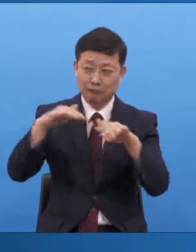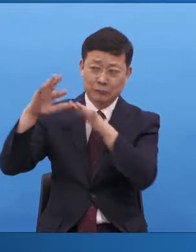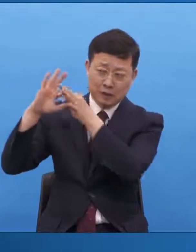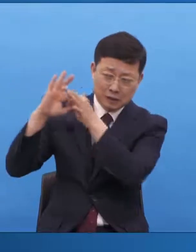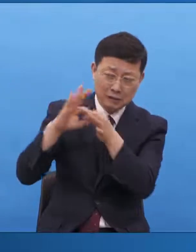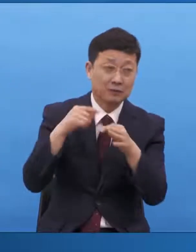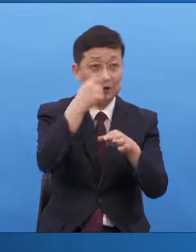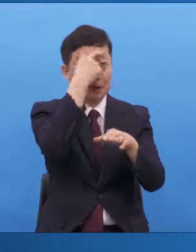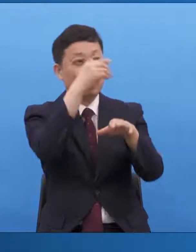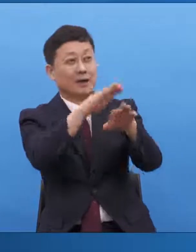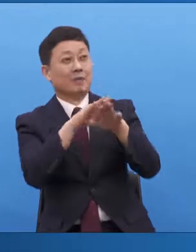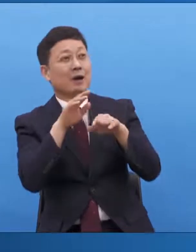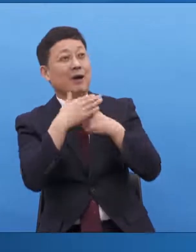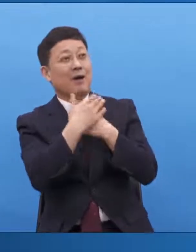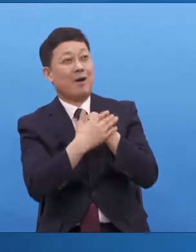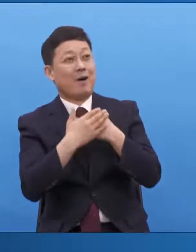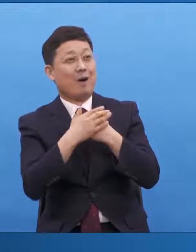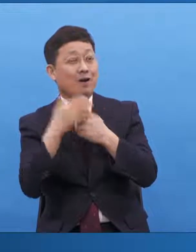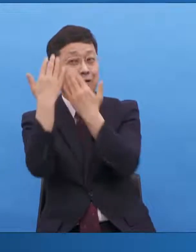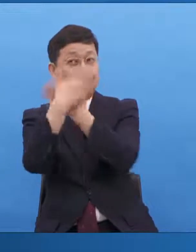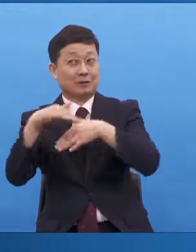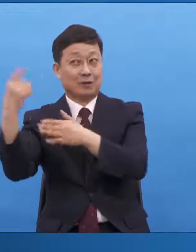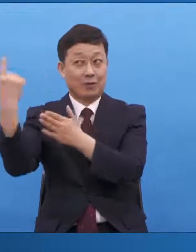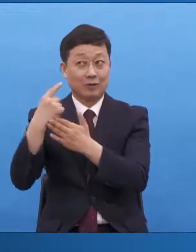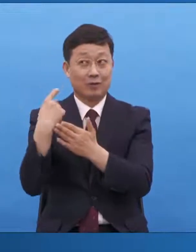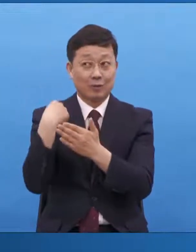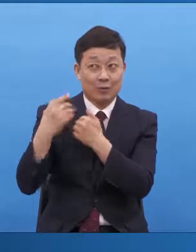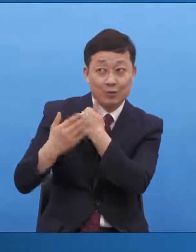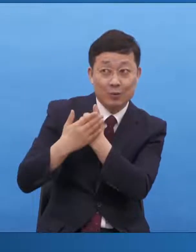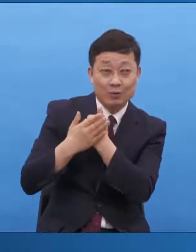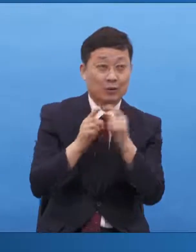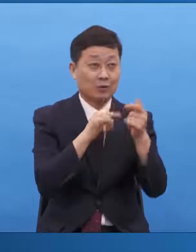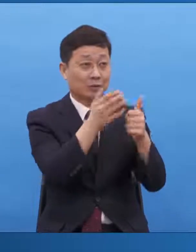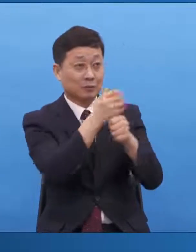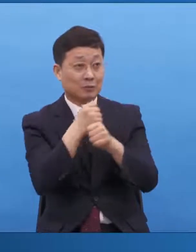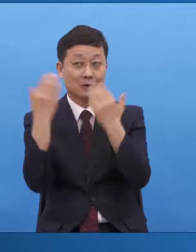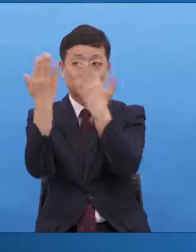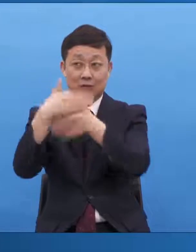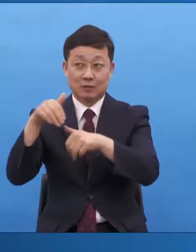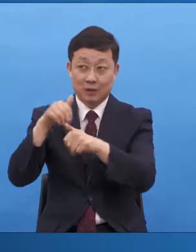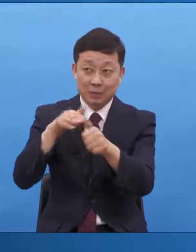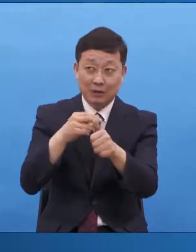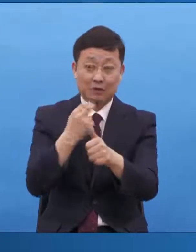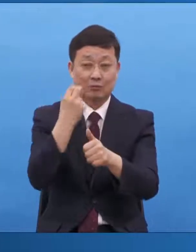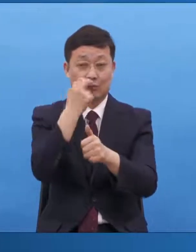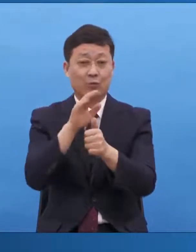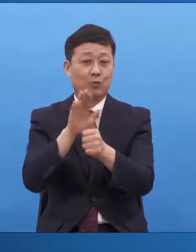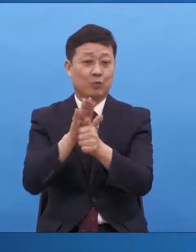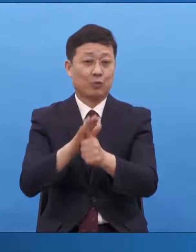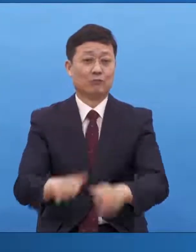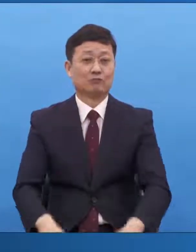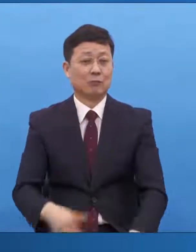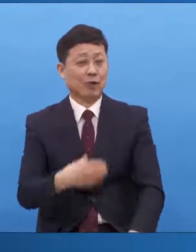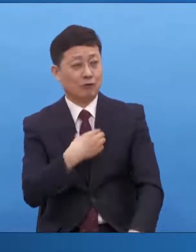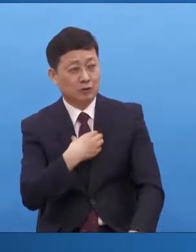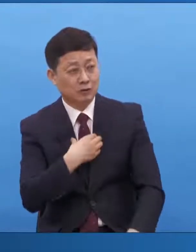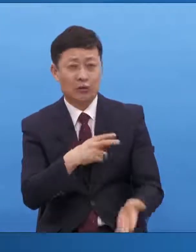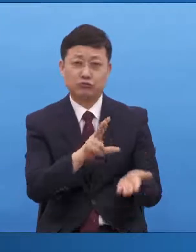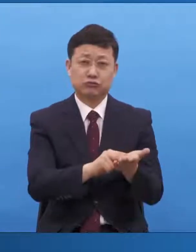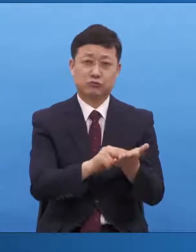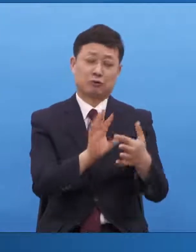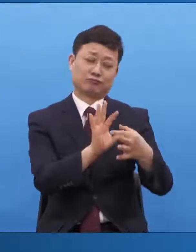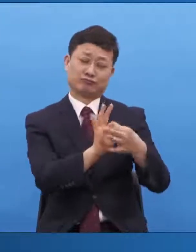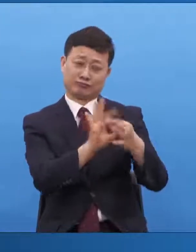Holy Spirit is with me, angels continue to run the earth. 여러분 말씀 붙잡고 있는데. While you're holding to the word. 뭐 위험하다 뭐다 아무 상관없어